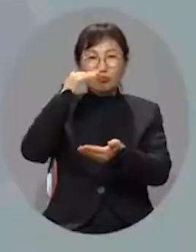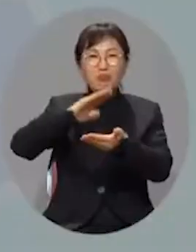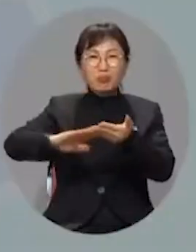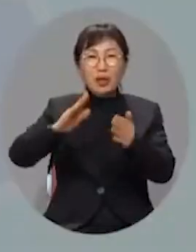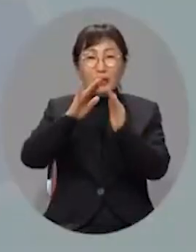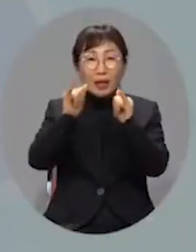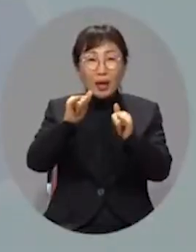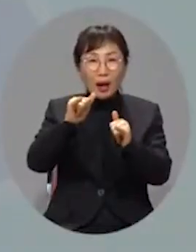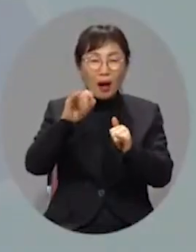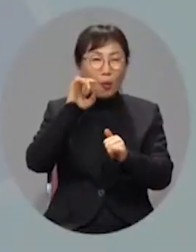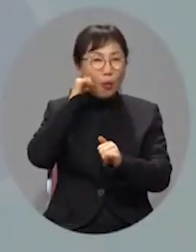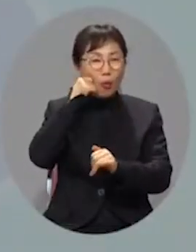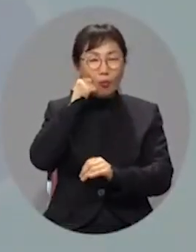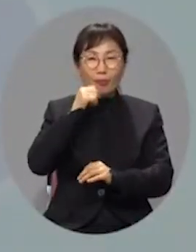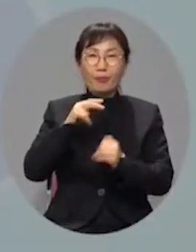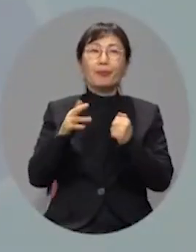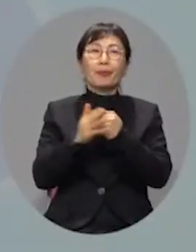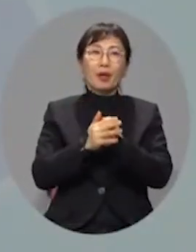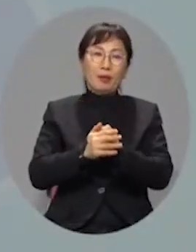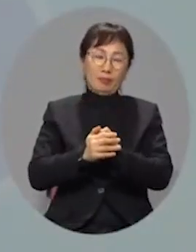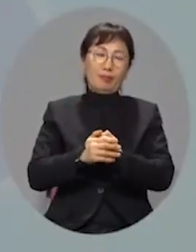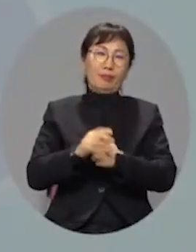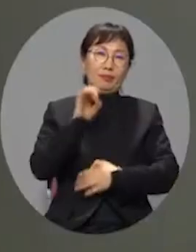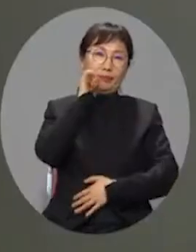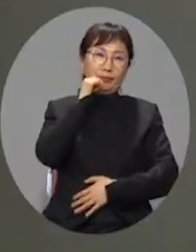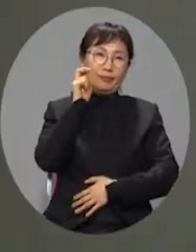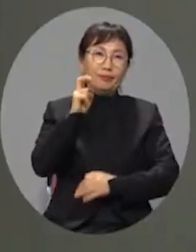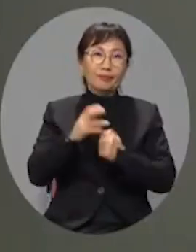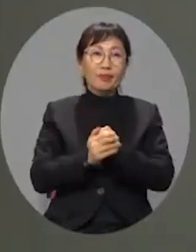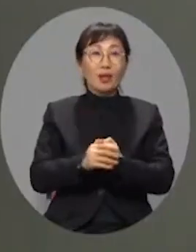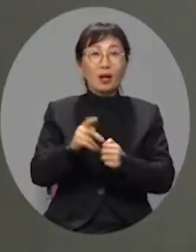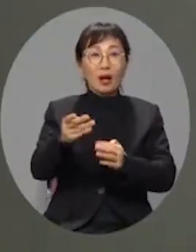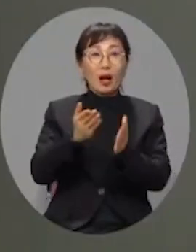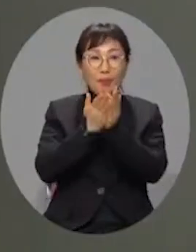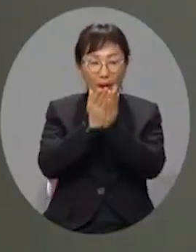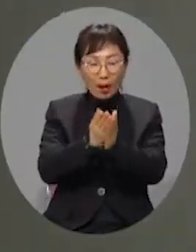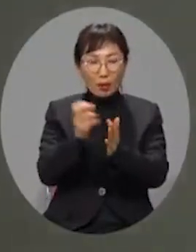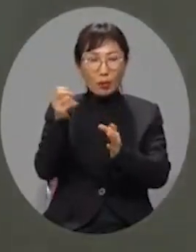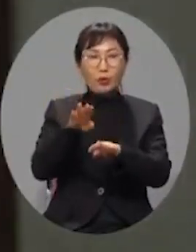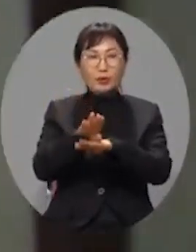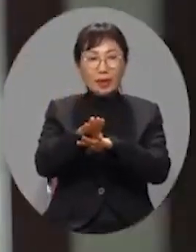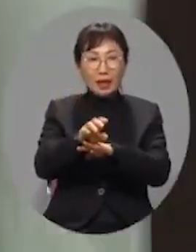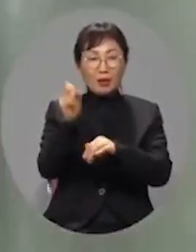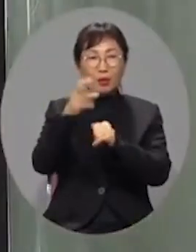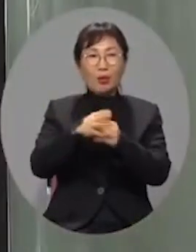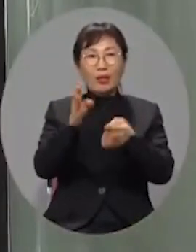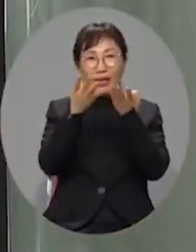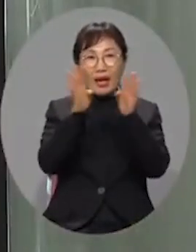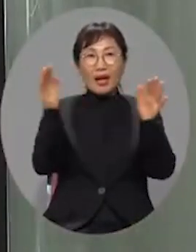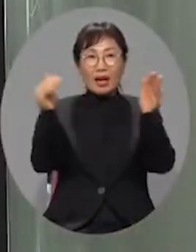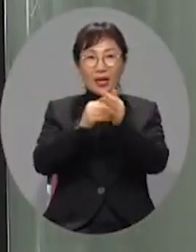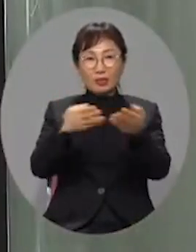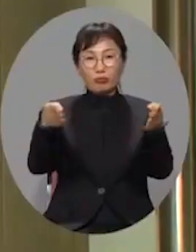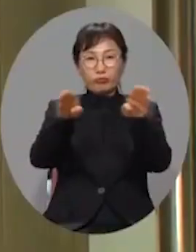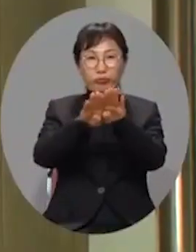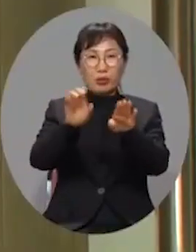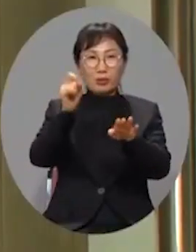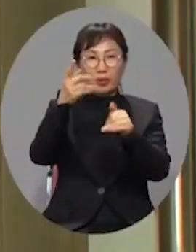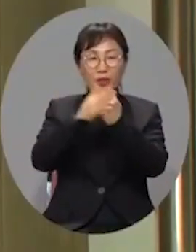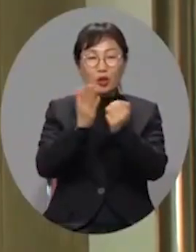가능성은 거의 없을 것이라는 분석입니다. 조선소와 자동차에 이어 이번엔 대학까지 문을 닫으면서